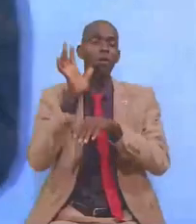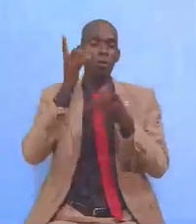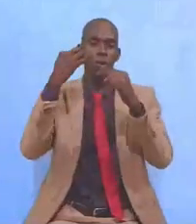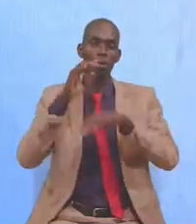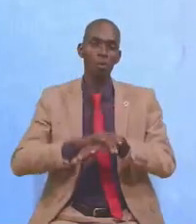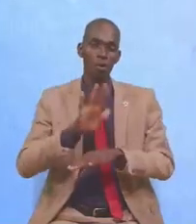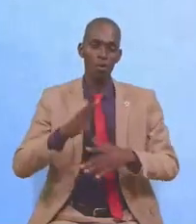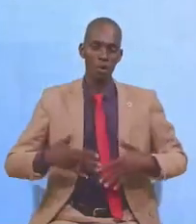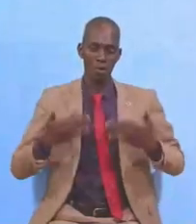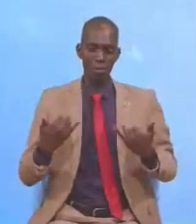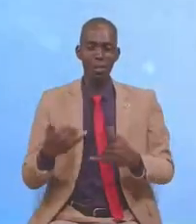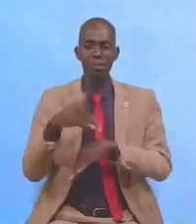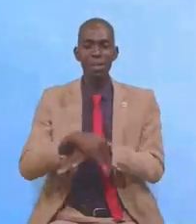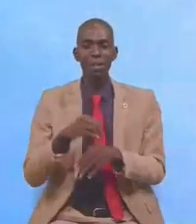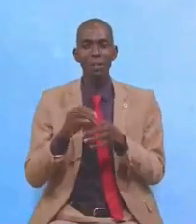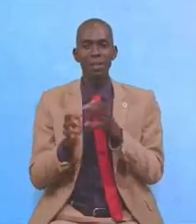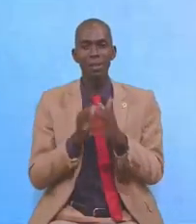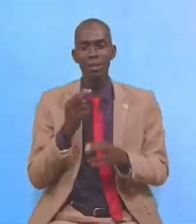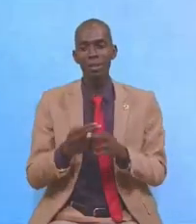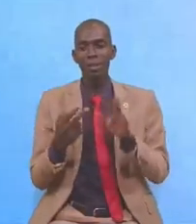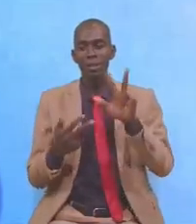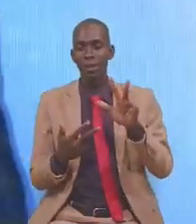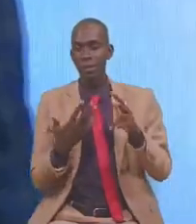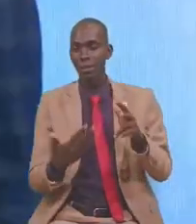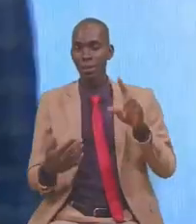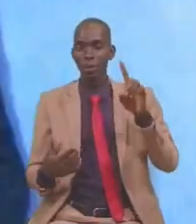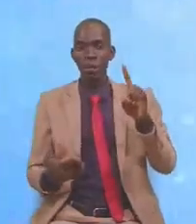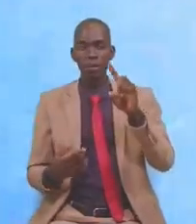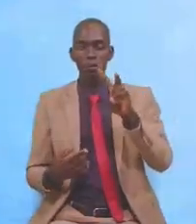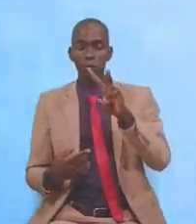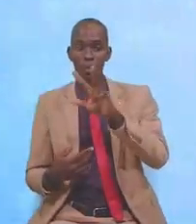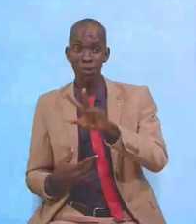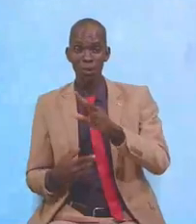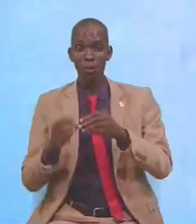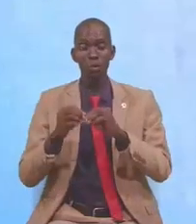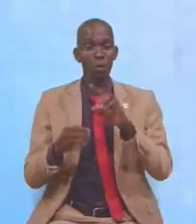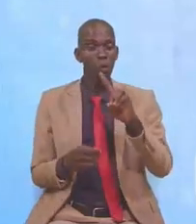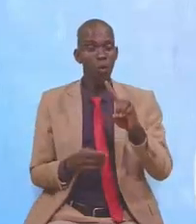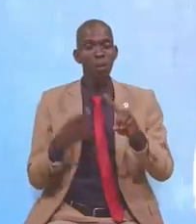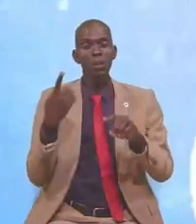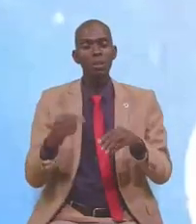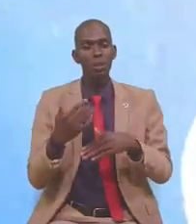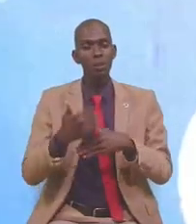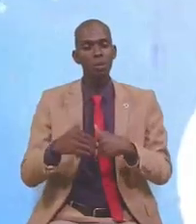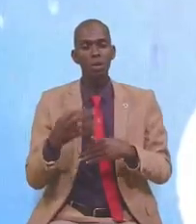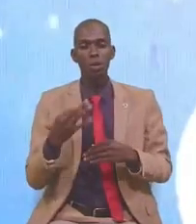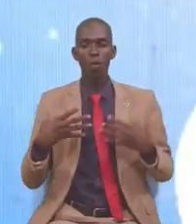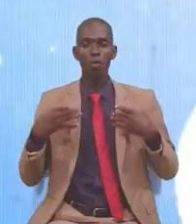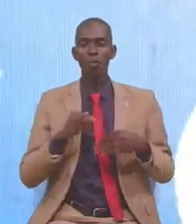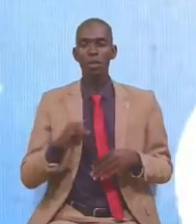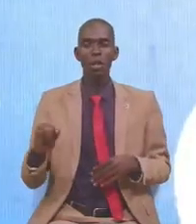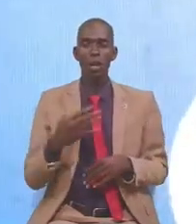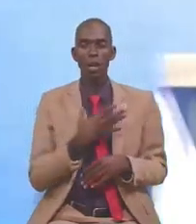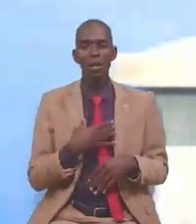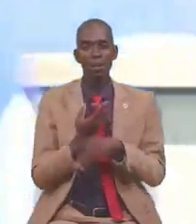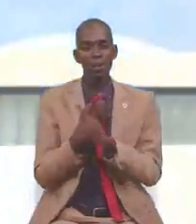ce soir au nom de Jésus-Christ. Nous allons voir trois points. Numéro un, le pain de guérison et de délivrance par